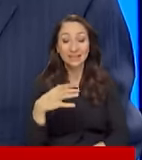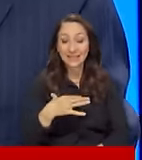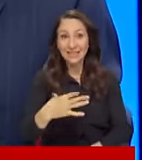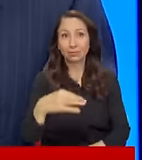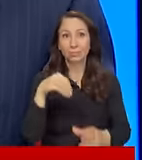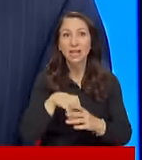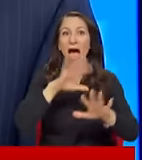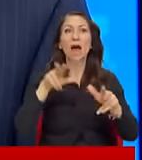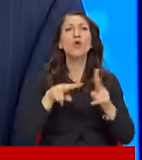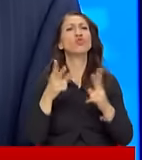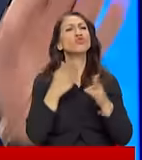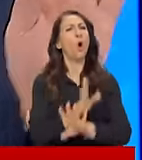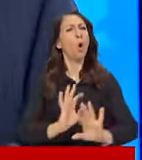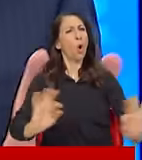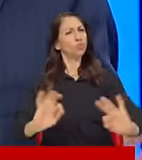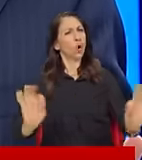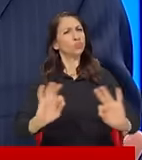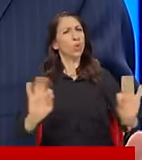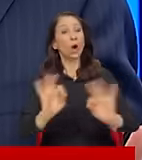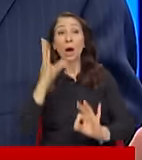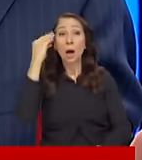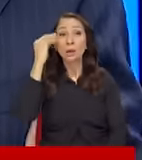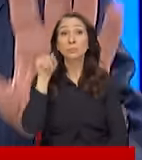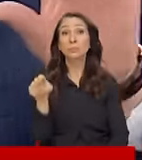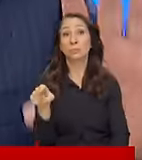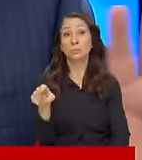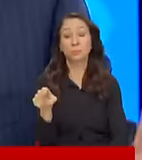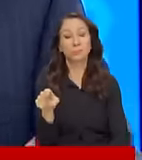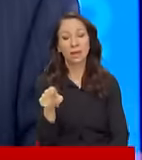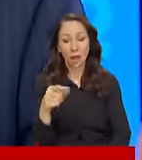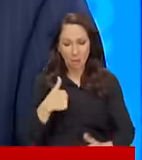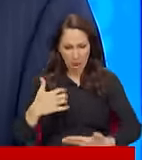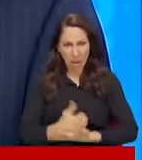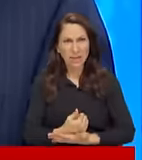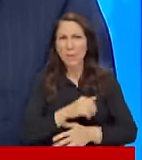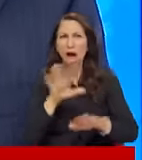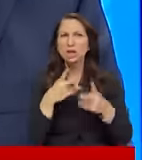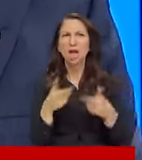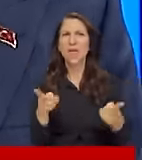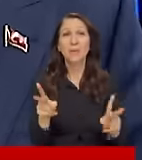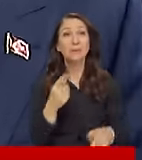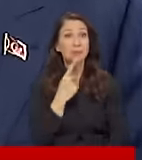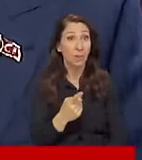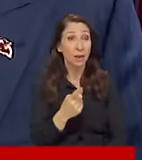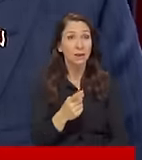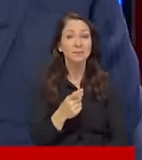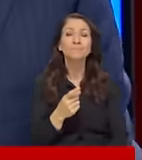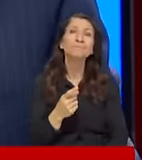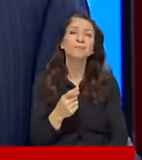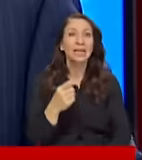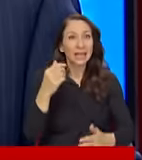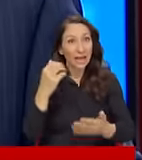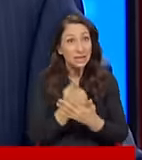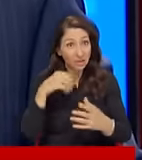için her yol mübahtır anlayışının fertleri. Seçilmek için her yol mübahtır. Seçilmek için yalan